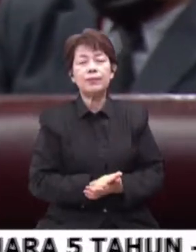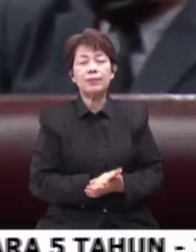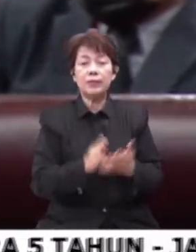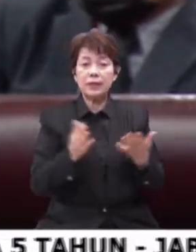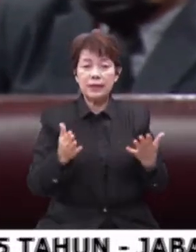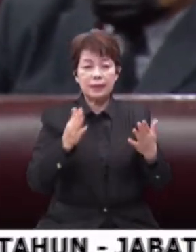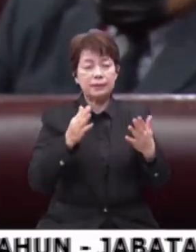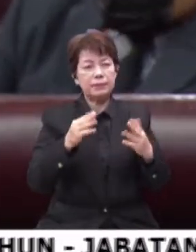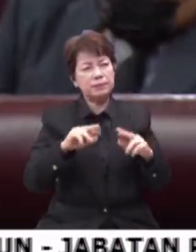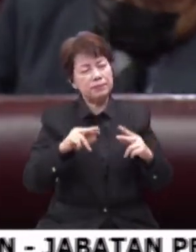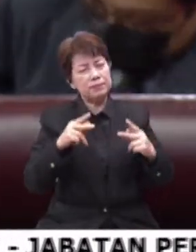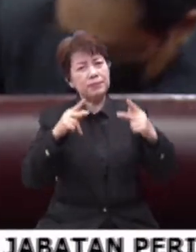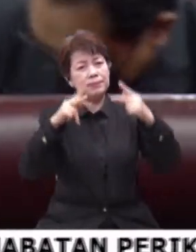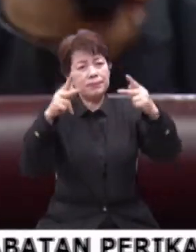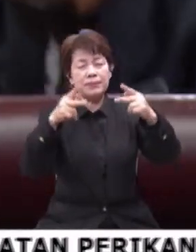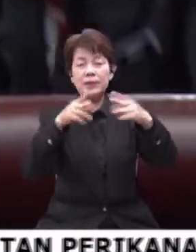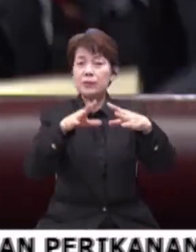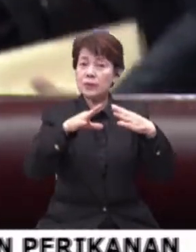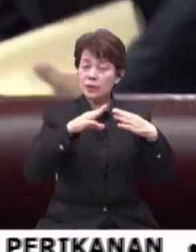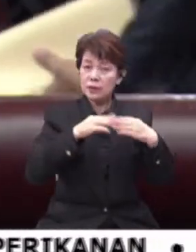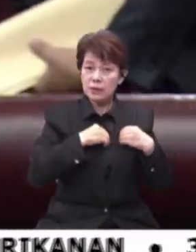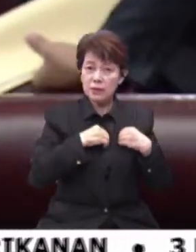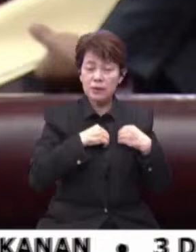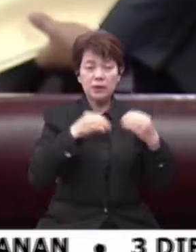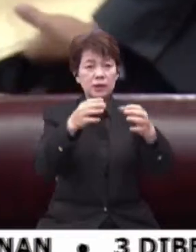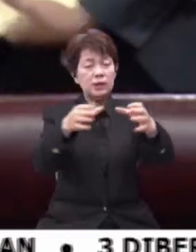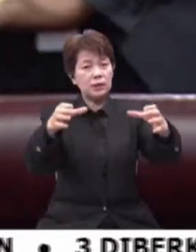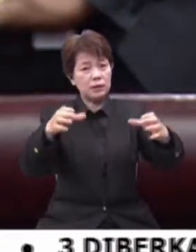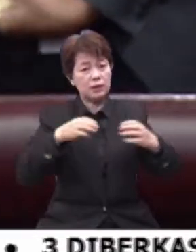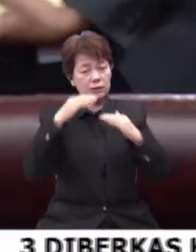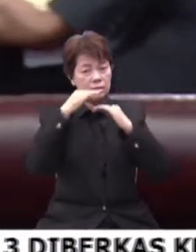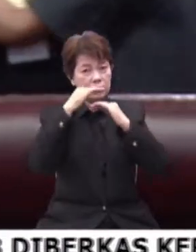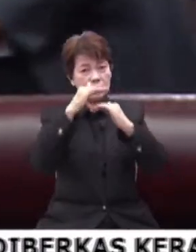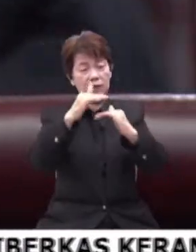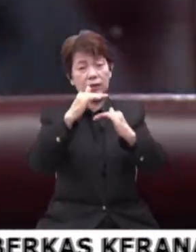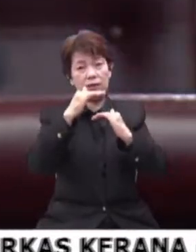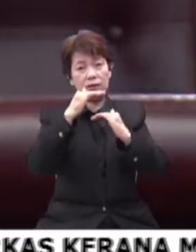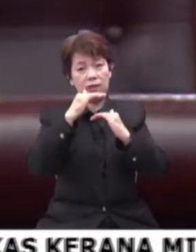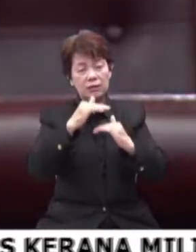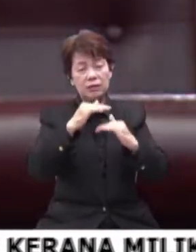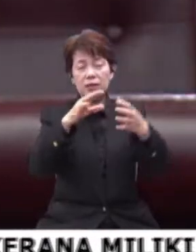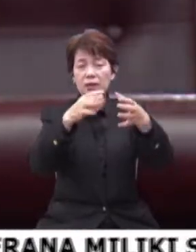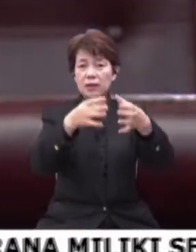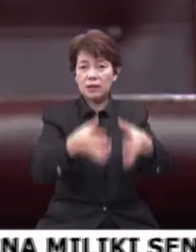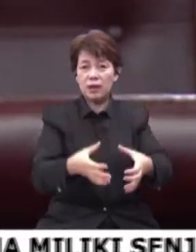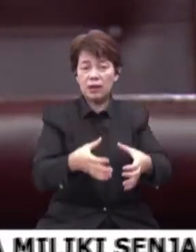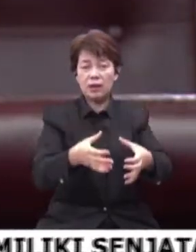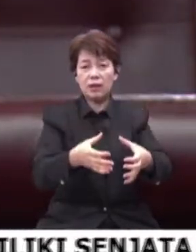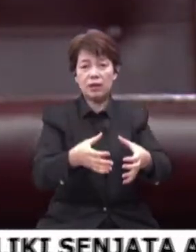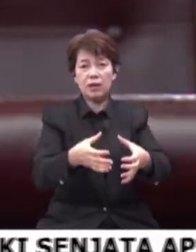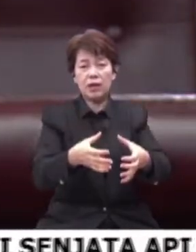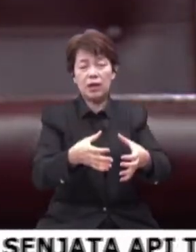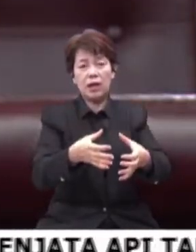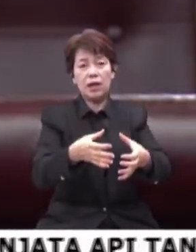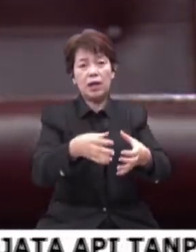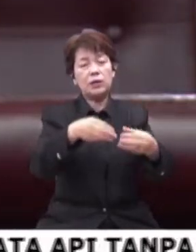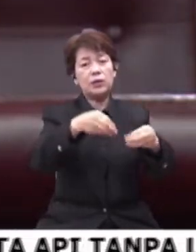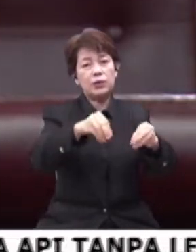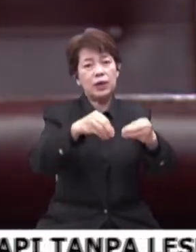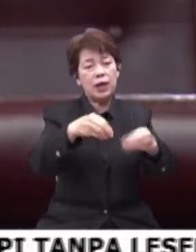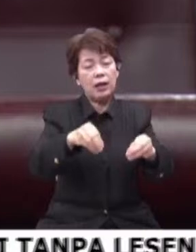penerima gunaan standar makanan di kalangan pengeluaran makanan termasuk